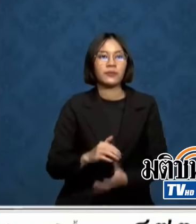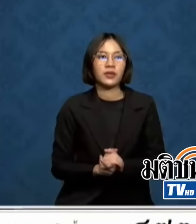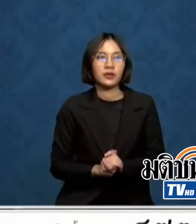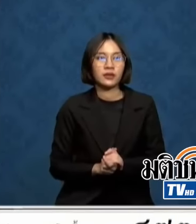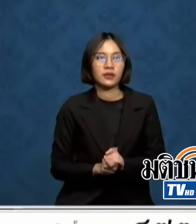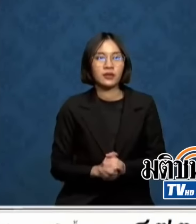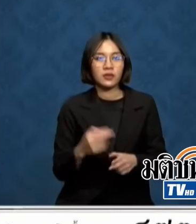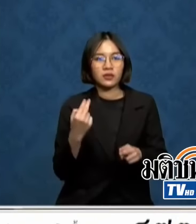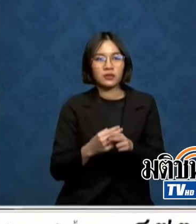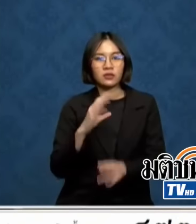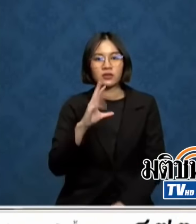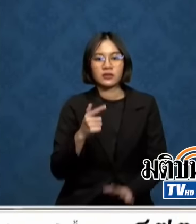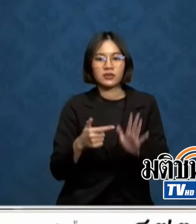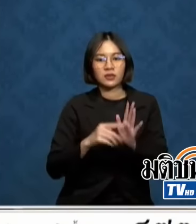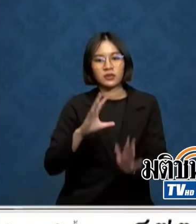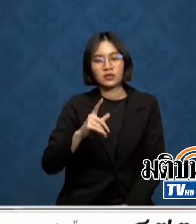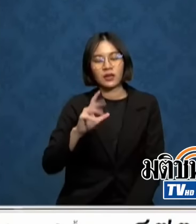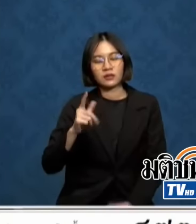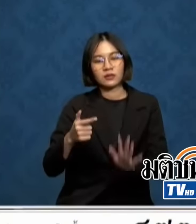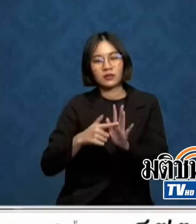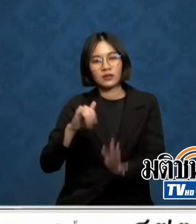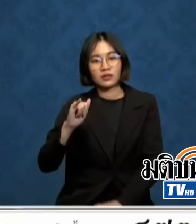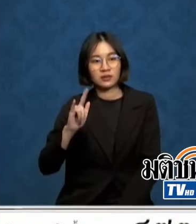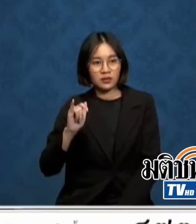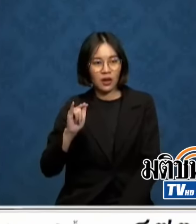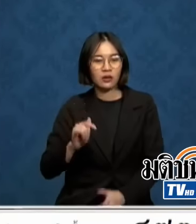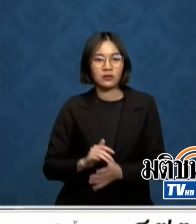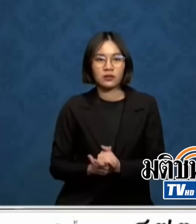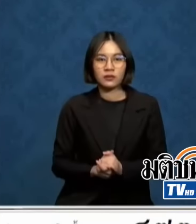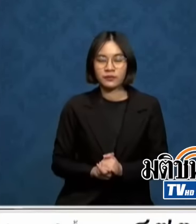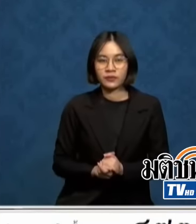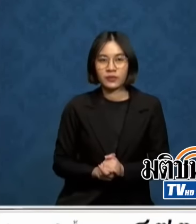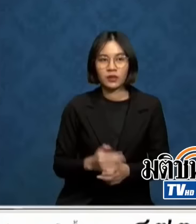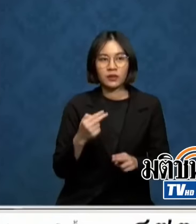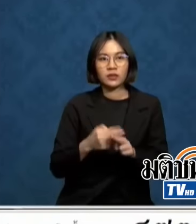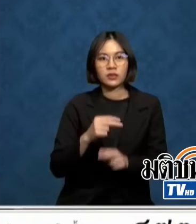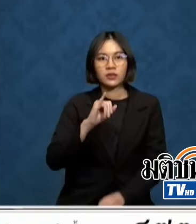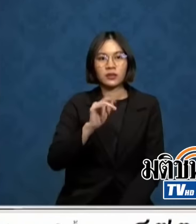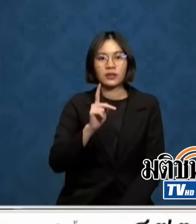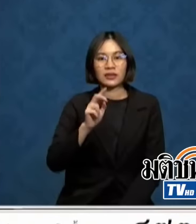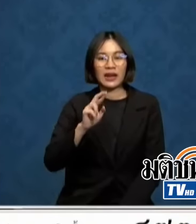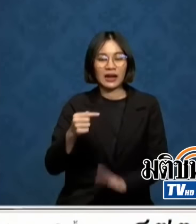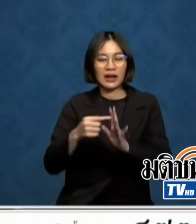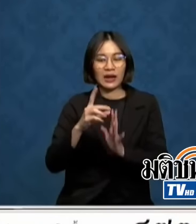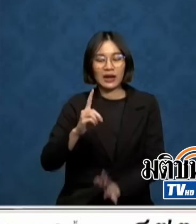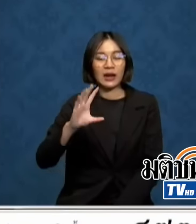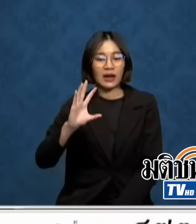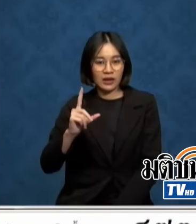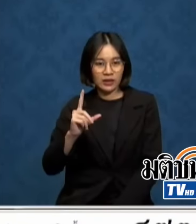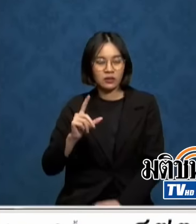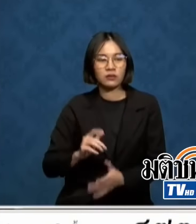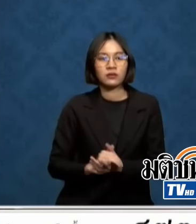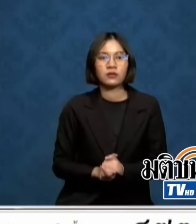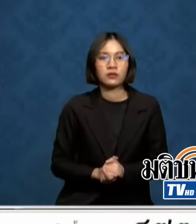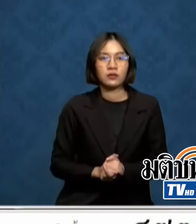เช่นนายชัชชาญบุปผาวัลย์หรือสหายภูชนะนายไกรเดชลือเลิศหรือสหาย